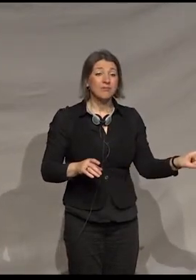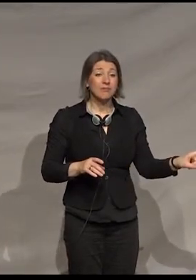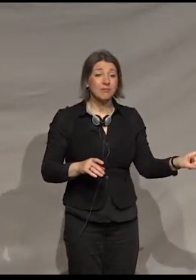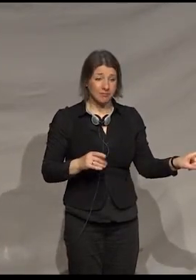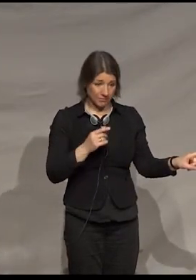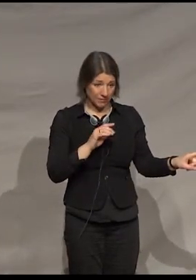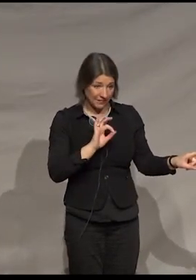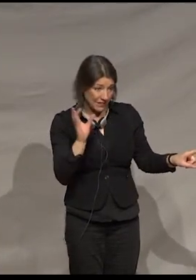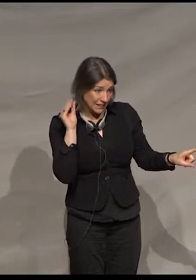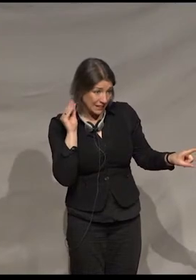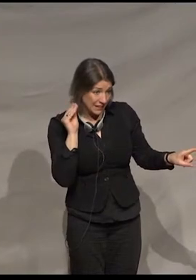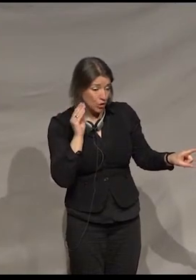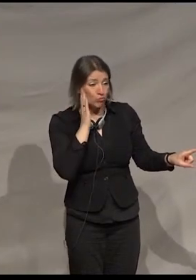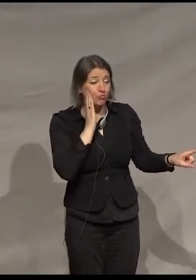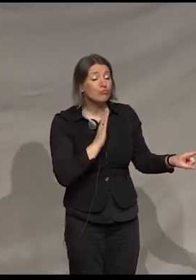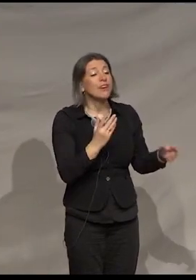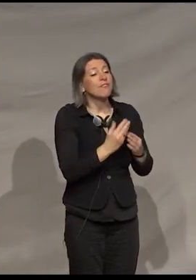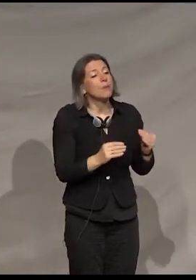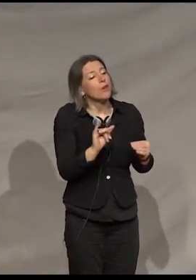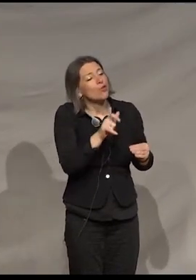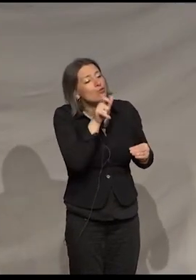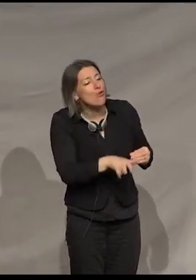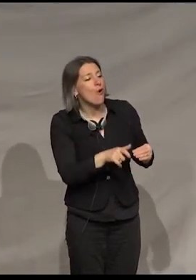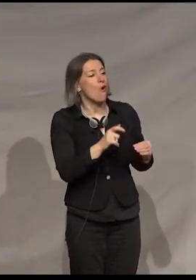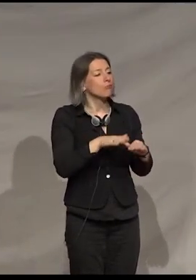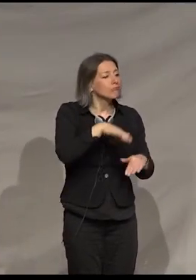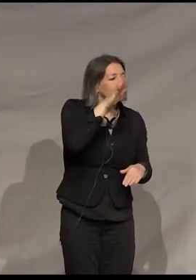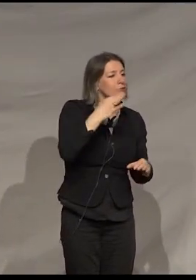Jirku, slyšíme se, můžeš prosím něco říct o sobě, pár slov?